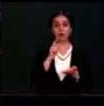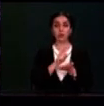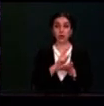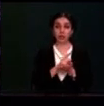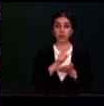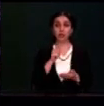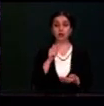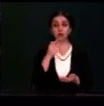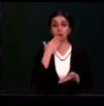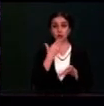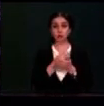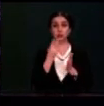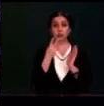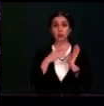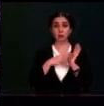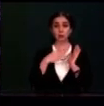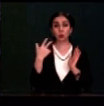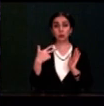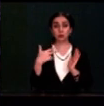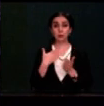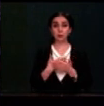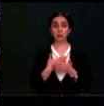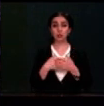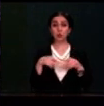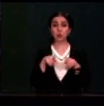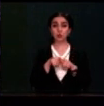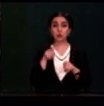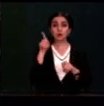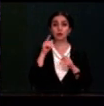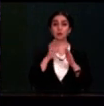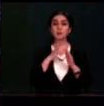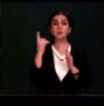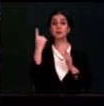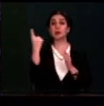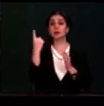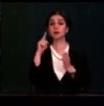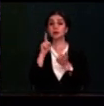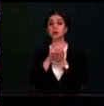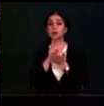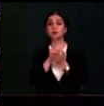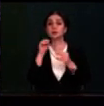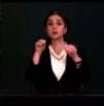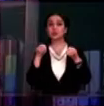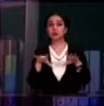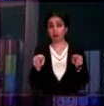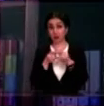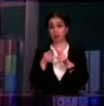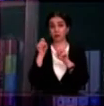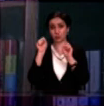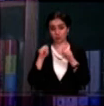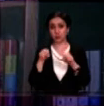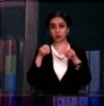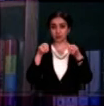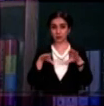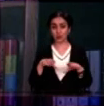Darsligingizdagi 29-30 masalalar ham xuddi yuqorida ishlangan masalalar kabi yechiladi.